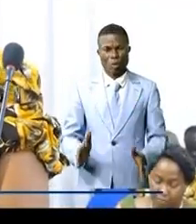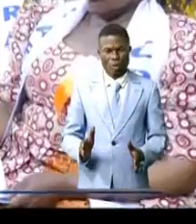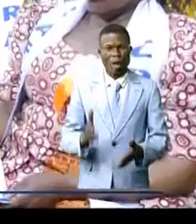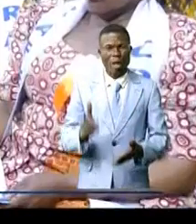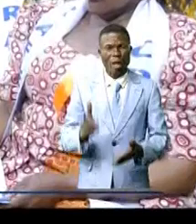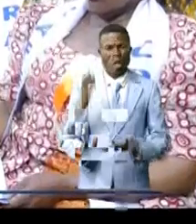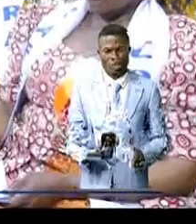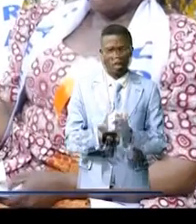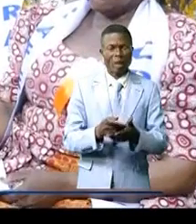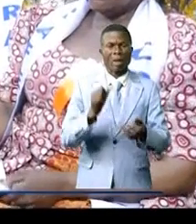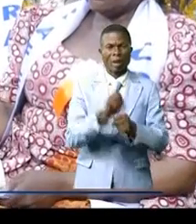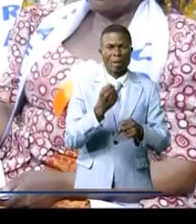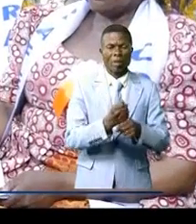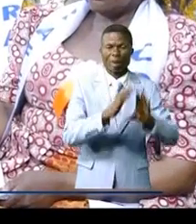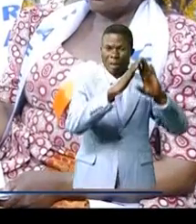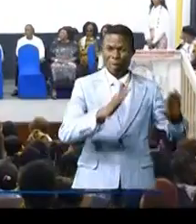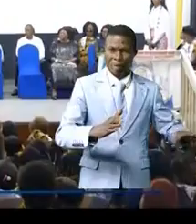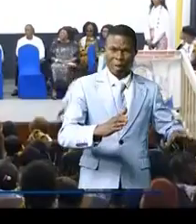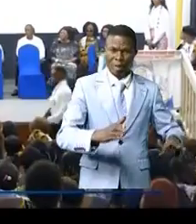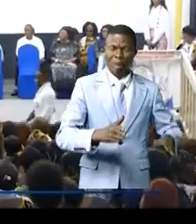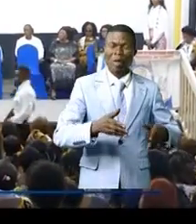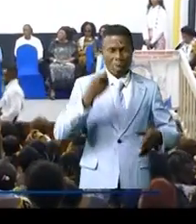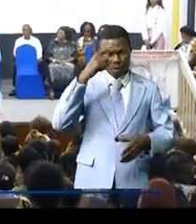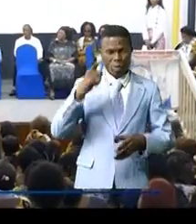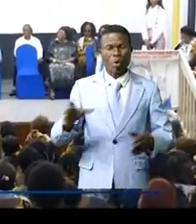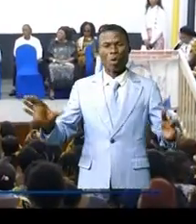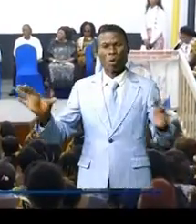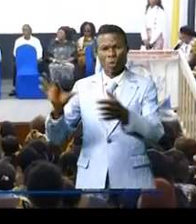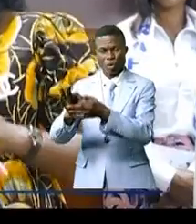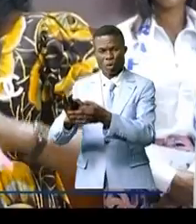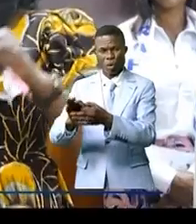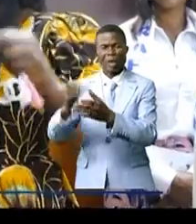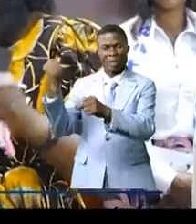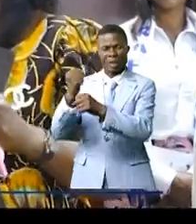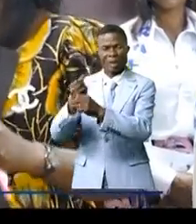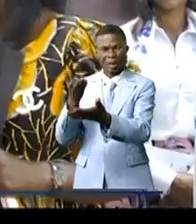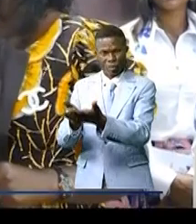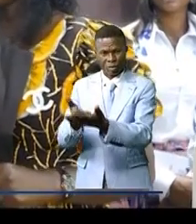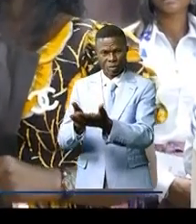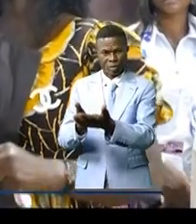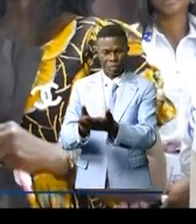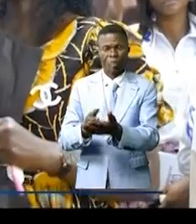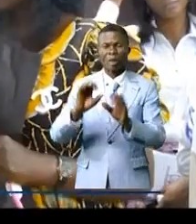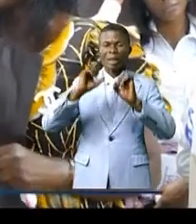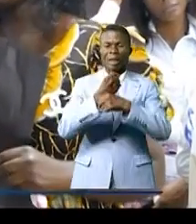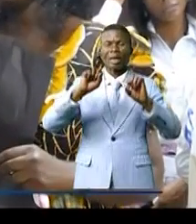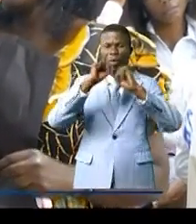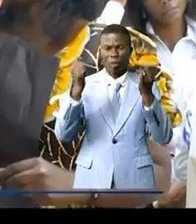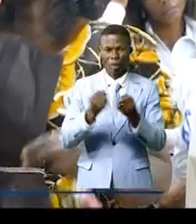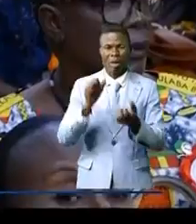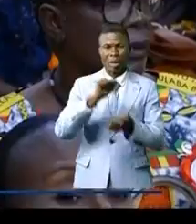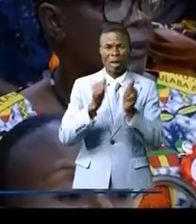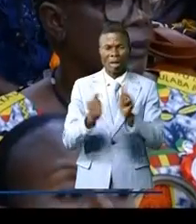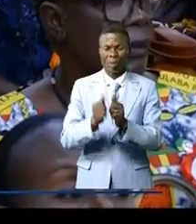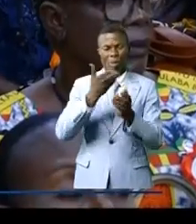quitter les domaines de l'amateurisme pour embrasser celui du professionnalisme et l'entrepreneuriat et les domaines